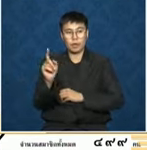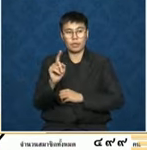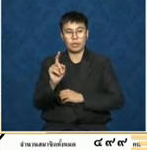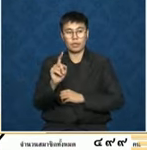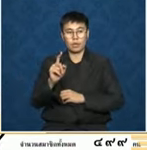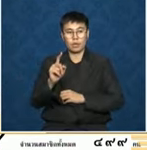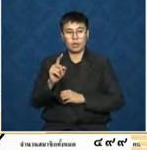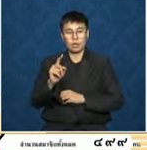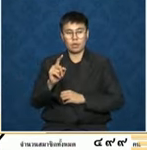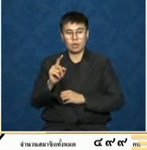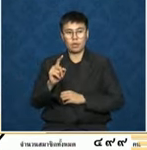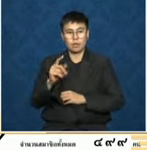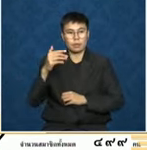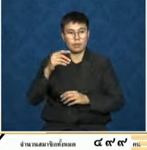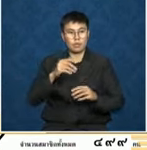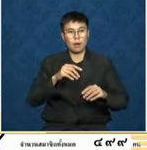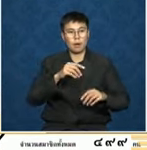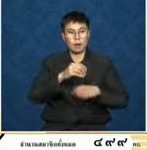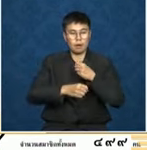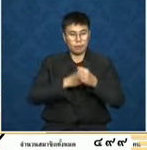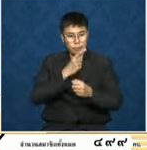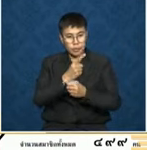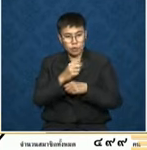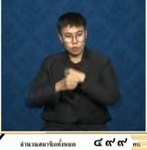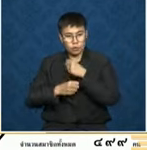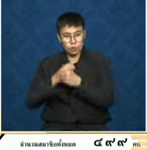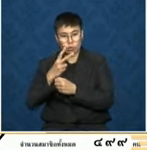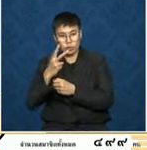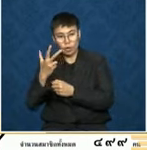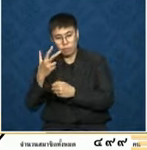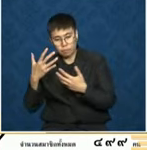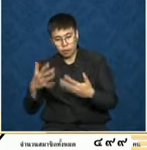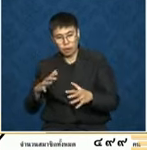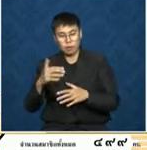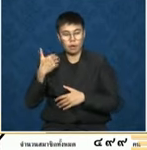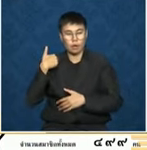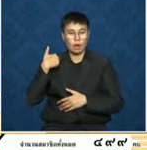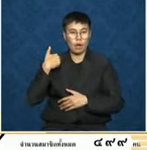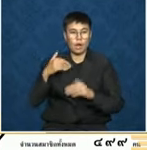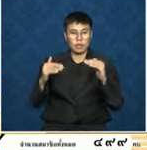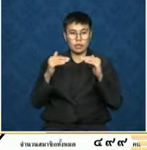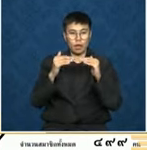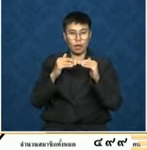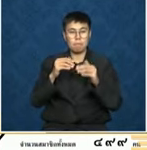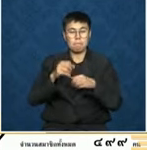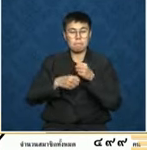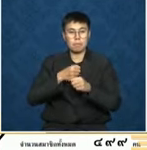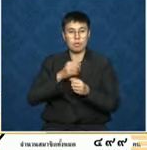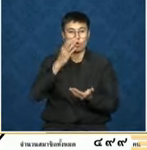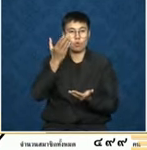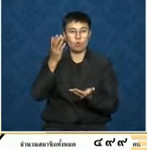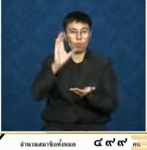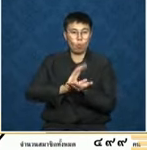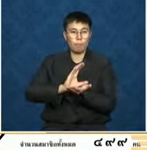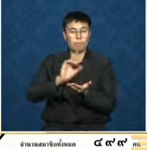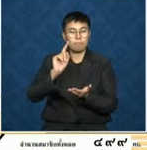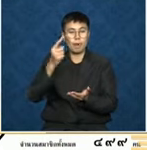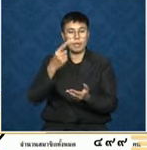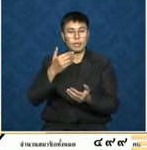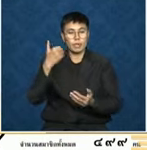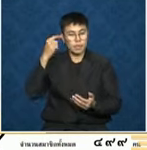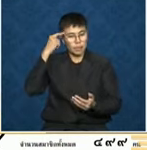ในช่วงระหว่าง transition period ระหว่างปีหรือ 2-3 ปีเนี่ยก็จะต้องมีการปรับนะครับเพื่อให้มันเข้ากับตัวปีงบประมาณใหม่นะครับรวมถึงการวางแผนท